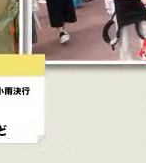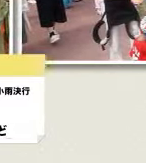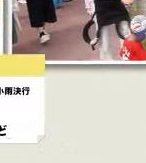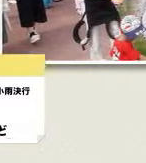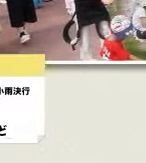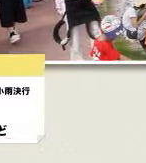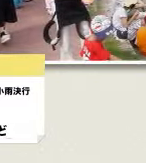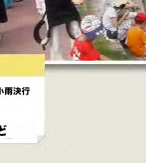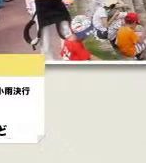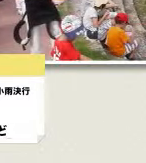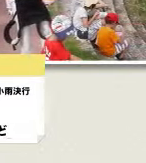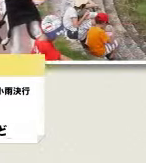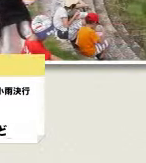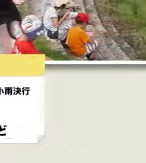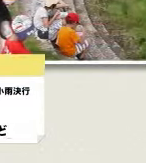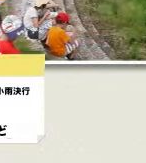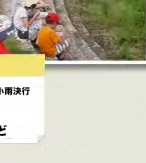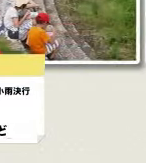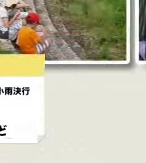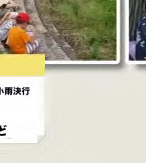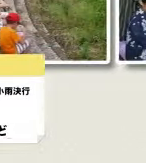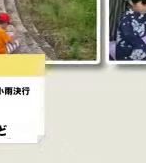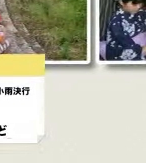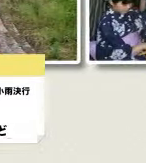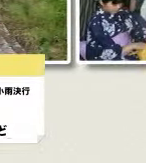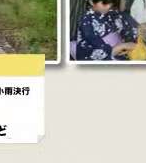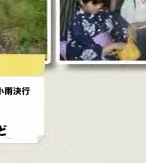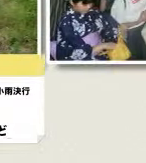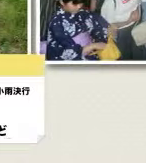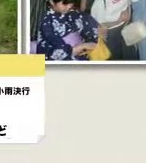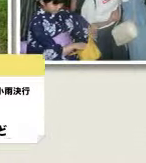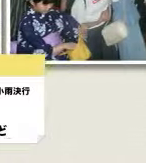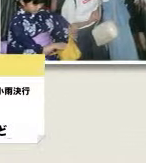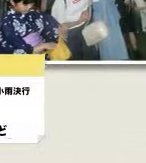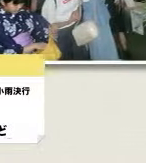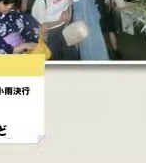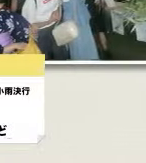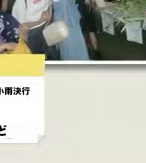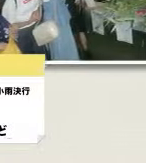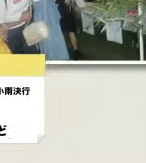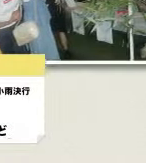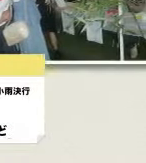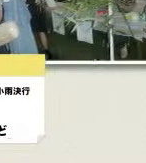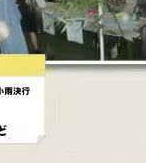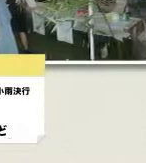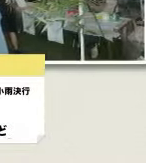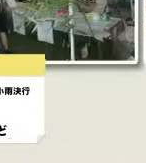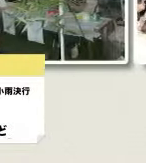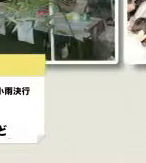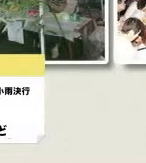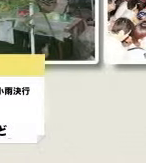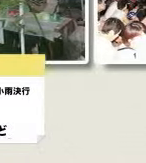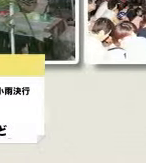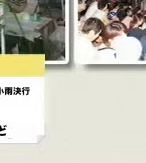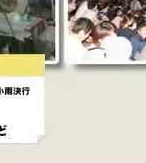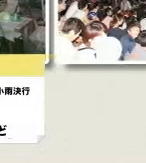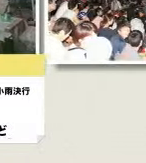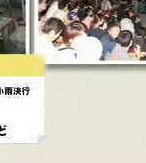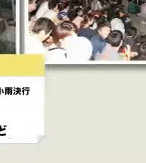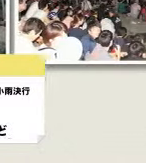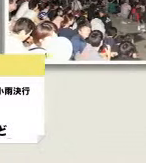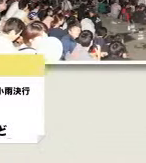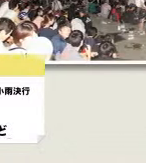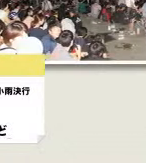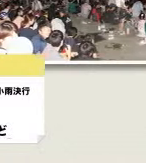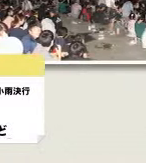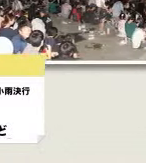7月上旬の土曜日に行われる海田七夕さん、瀬野川河川敷が浴衣姿の人たちでにぎわいます。今年